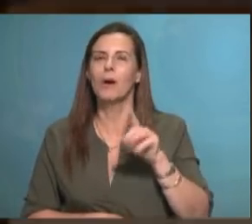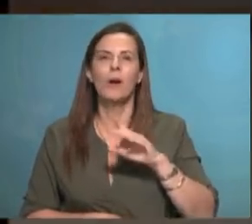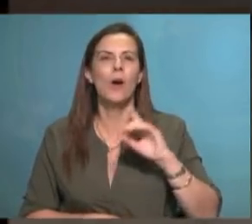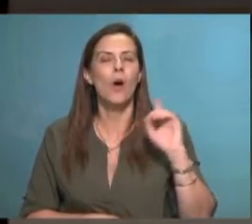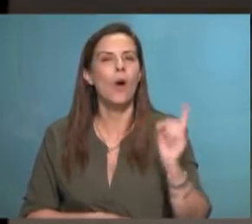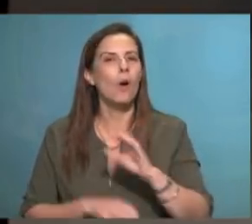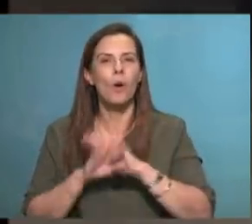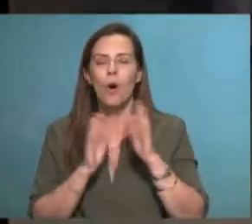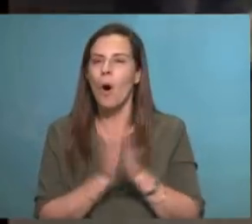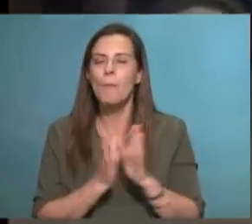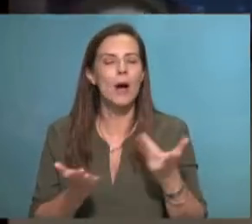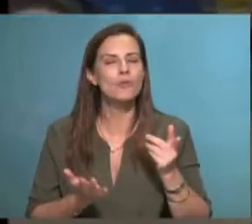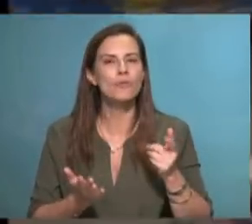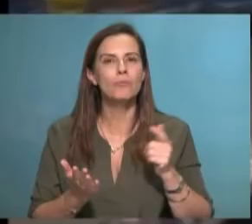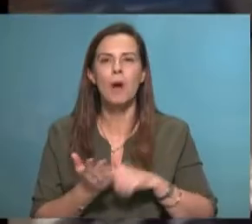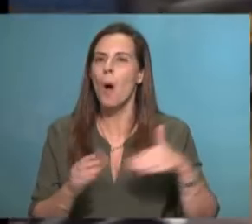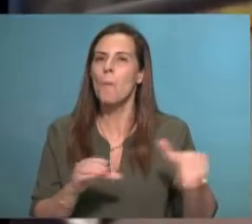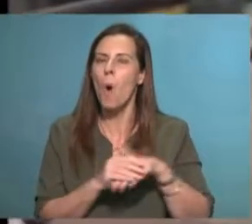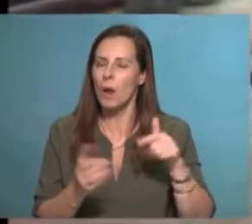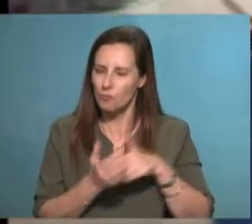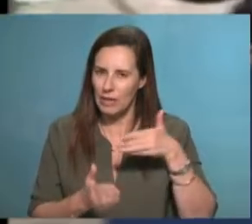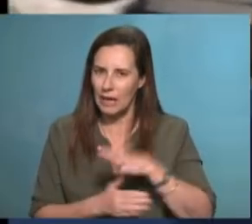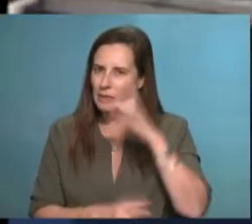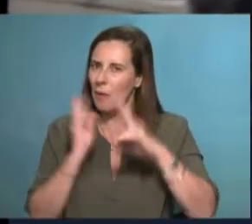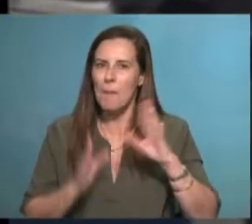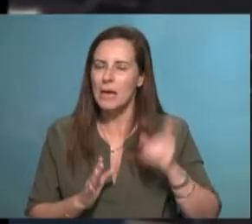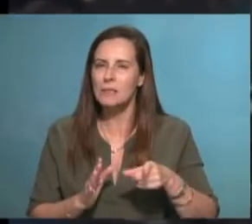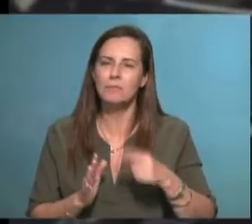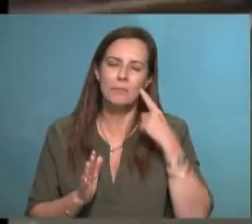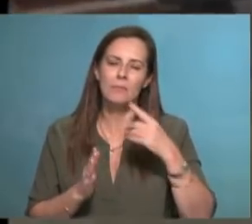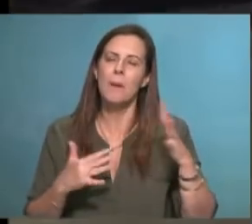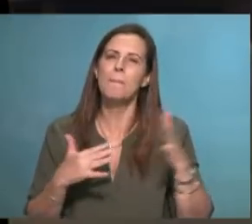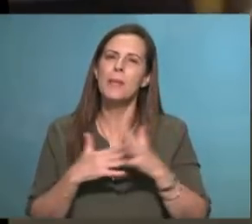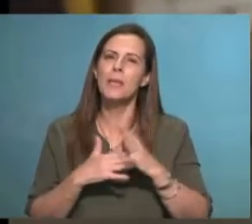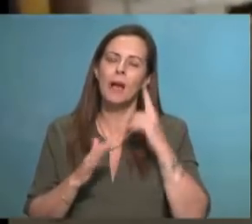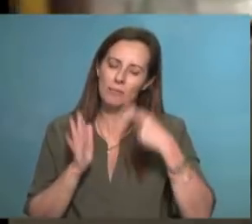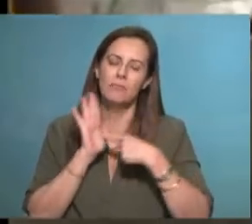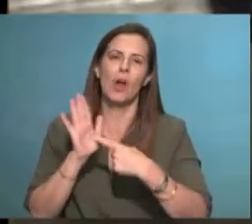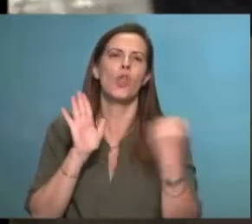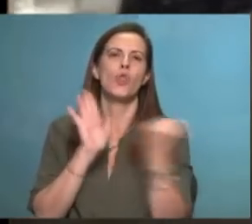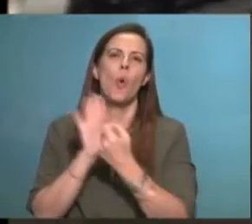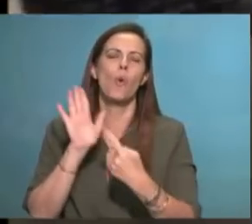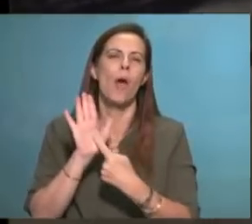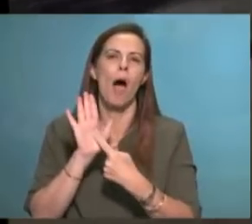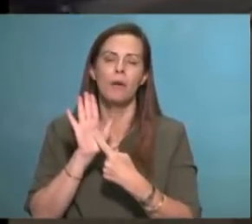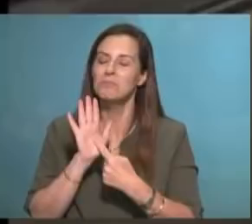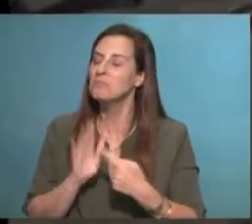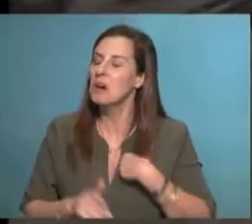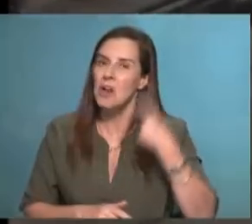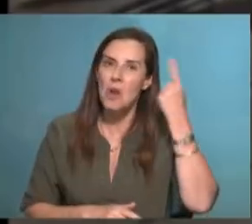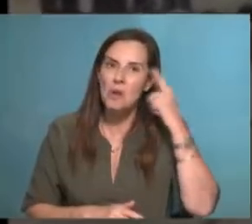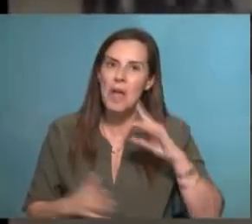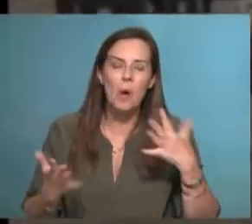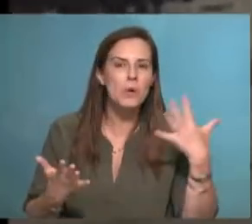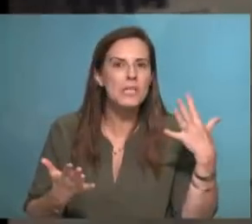שצריך לעשות פועל פלסטיני כדי להיכנס לכאן זה לעבור בידוק ולהציג היתר כניסה. אנחנו לא יודעים איך הוא הצליח